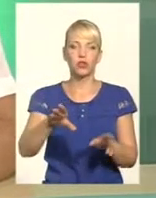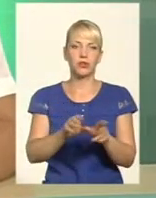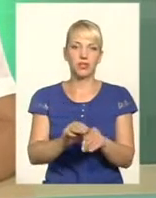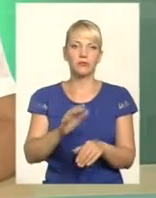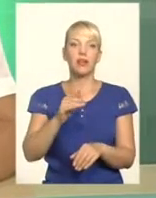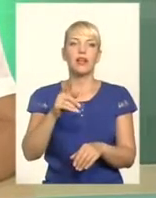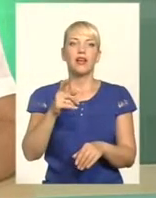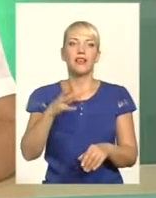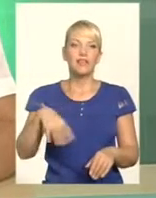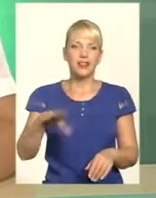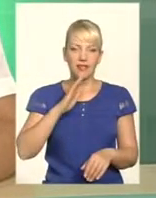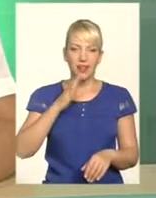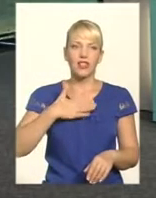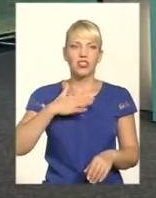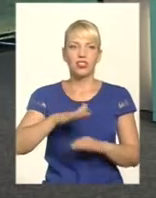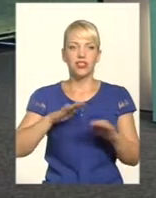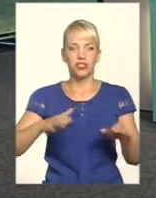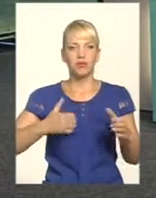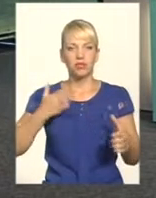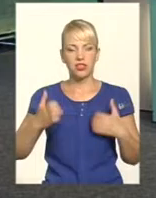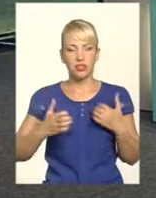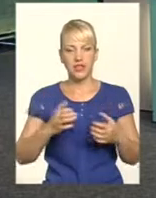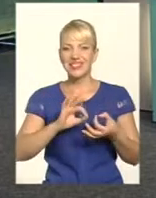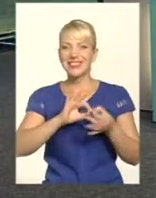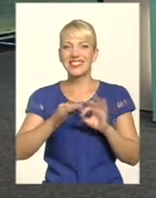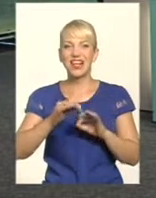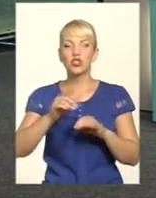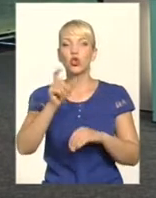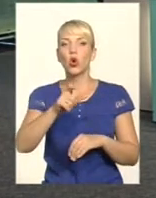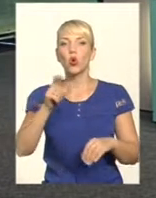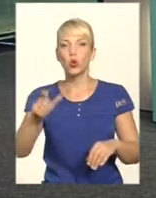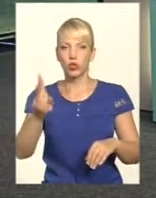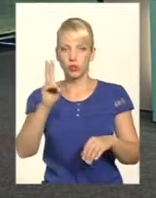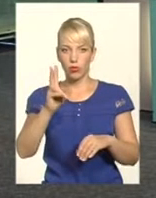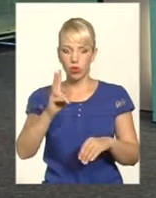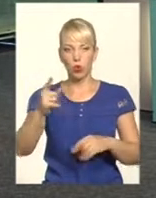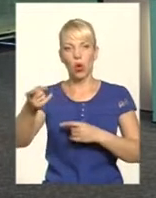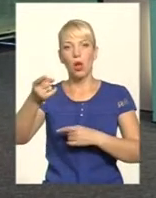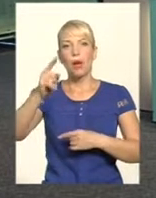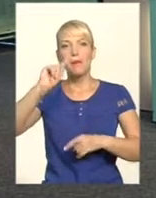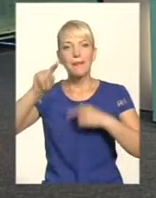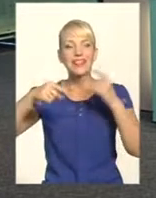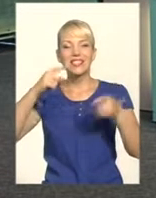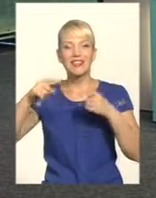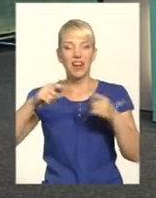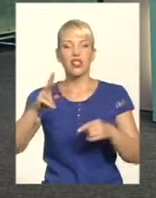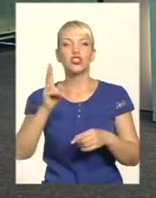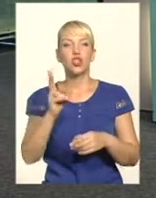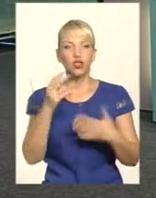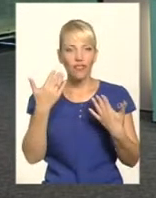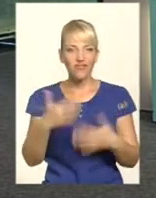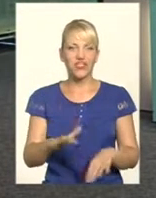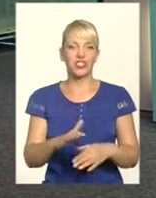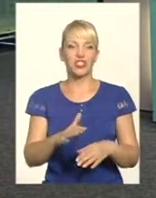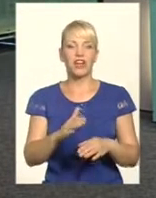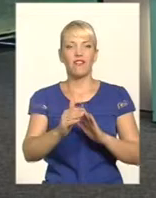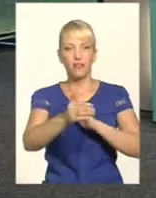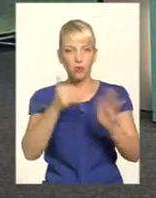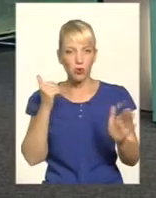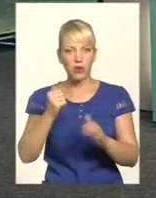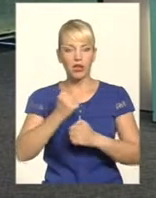переживають. Значно складніше тим людям, які призиваються, які вже є мобілізовані, які можуть потрапити